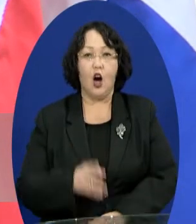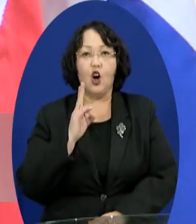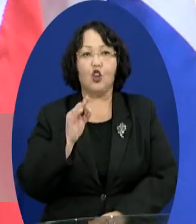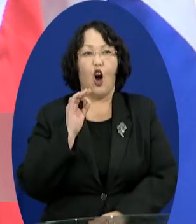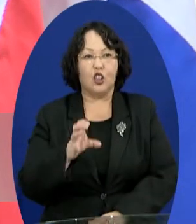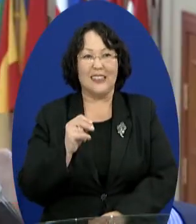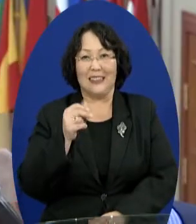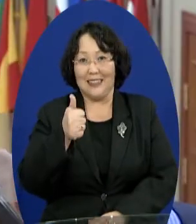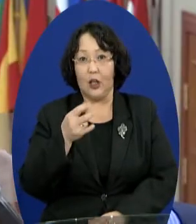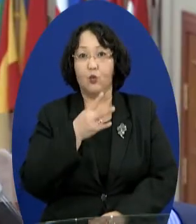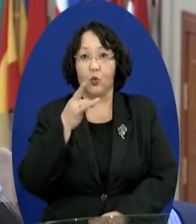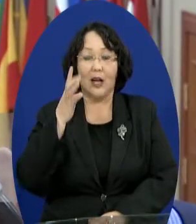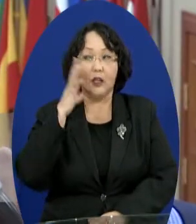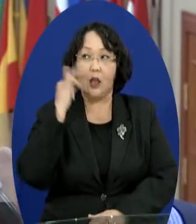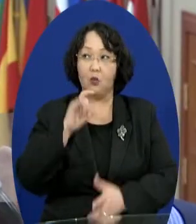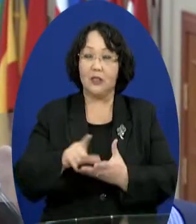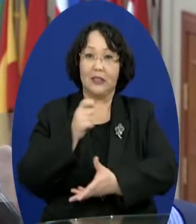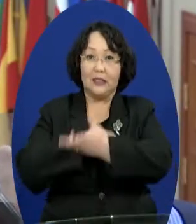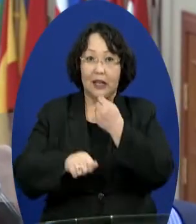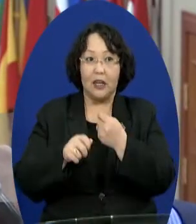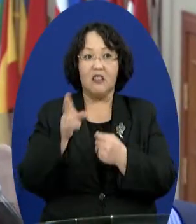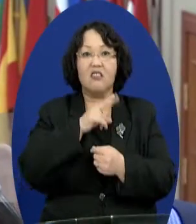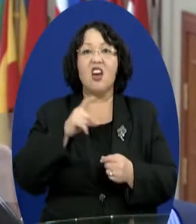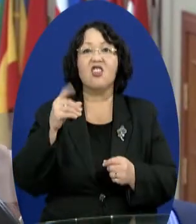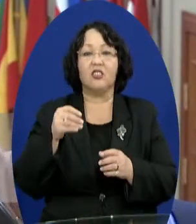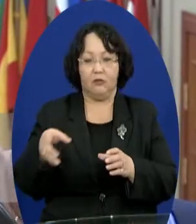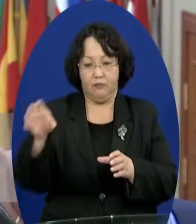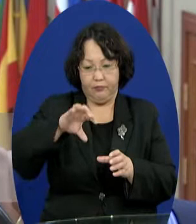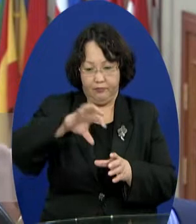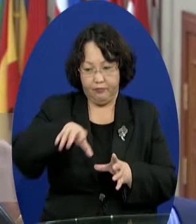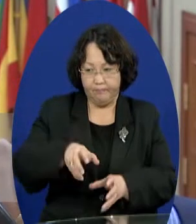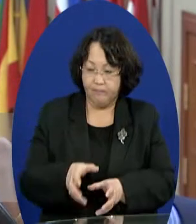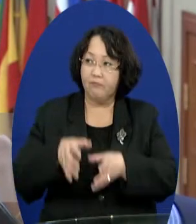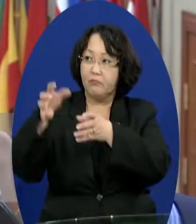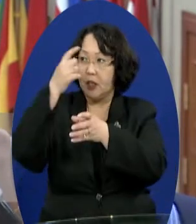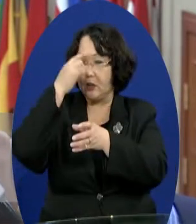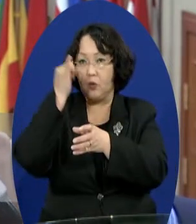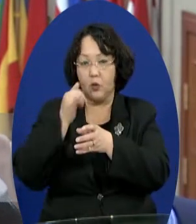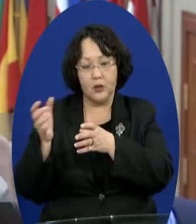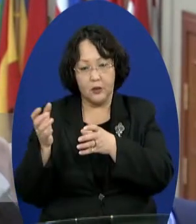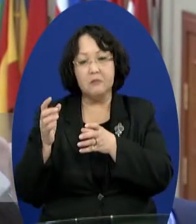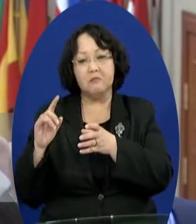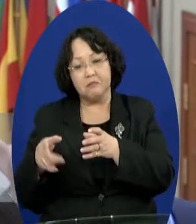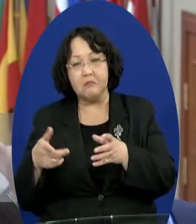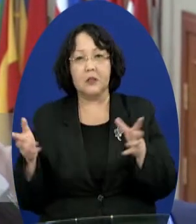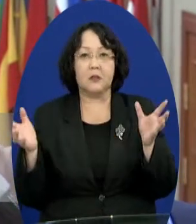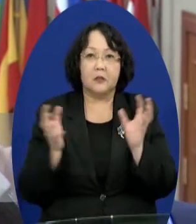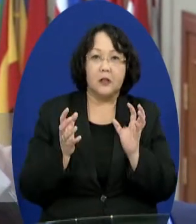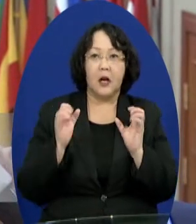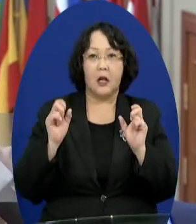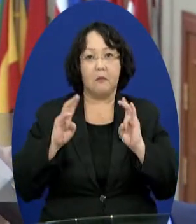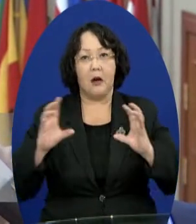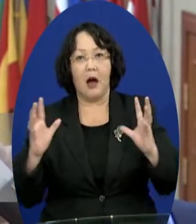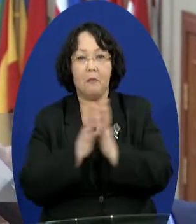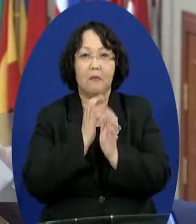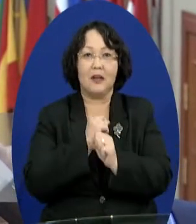одоо гарах асуудал дээр ДЭЖ-ийг бол энэтхэг улс руу явуулсан байгаа. Одоо цаашлаад хоёр ажгуун нэгжүүл яаж энэ дээр одоо бод төр эдийн